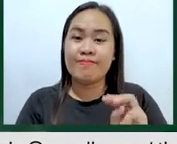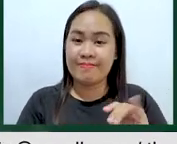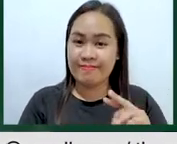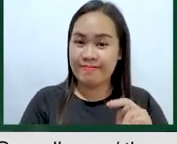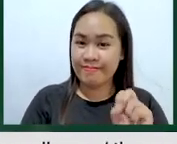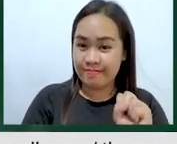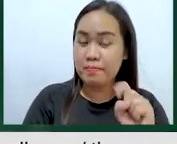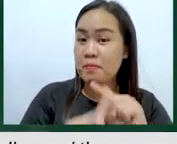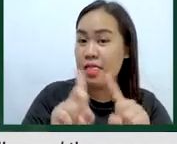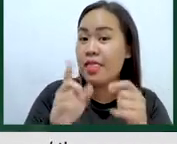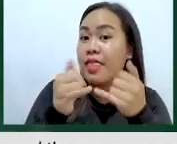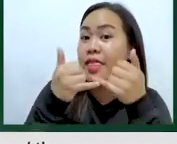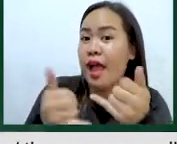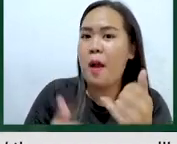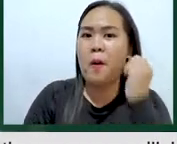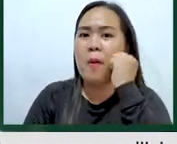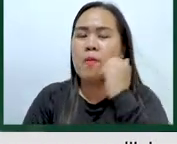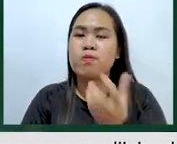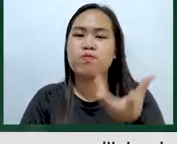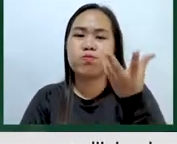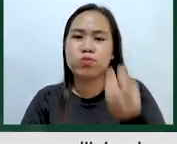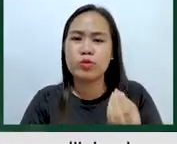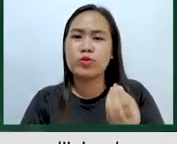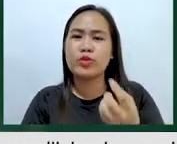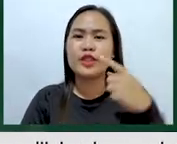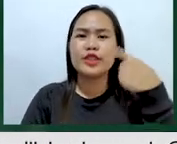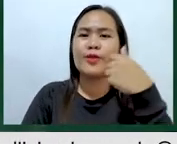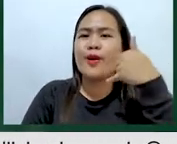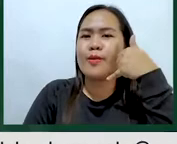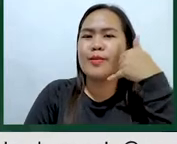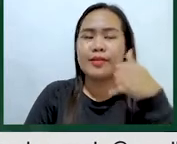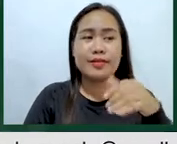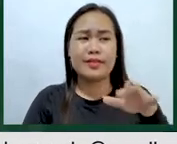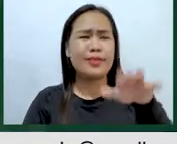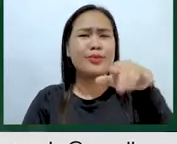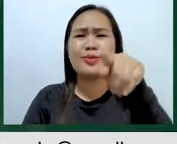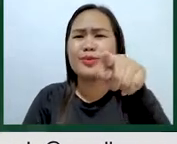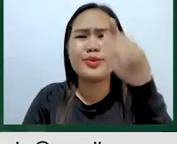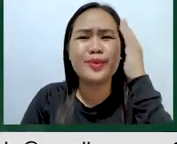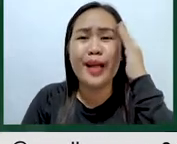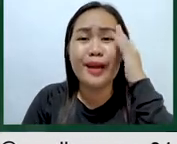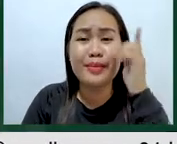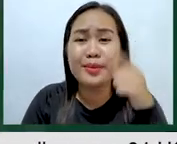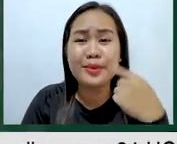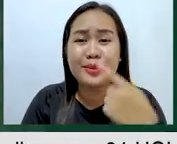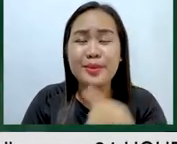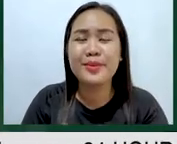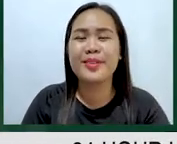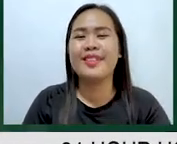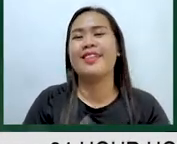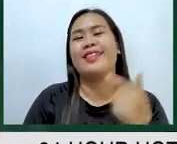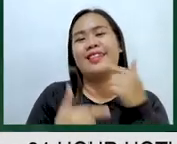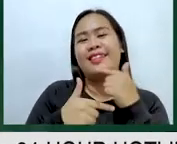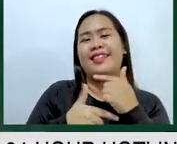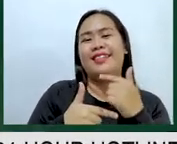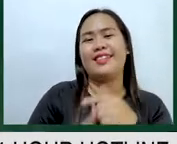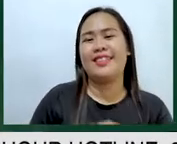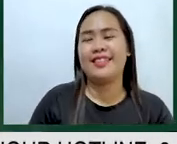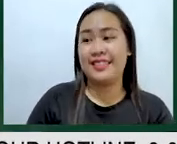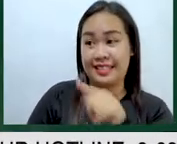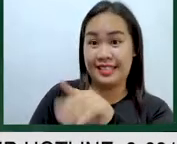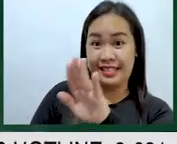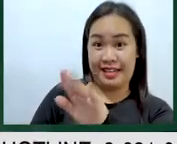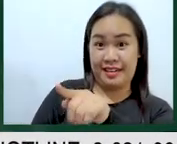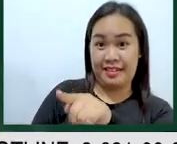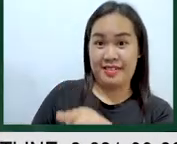no? Ang demand tumataas. So, yan, nakikita natin, the awareness is there. Kilala mo ba yun? No? Kilala mo yun,